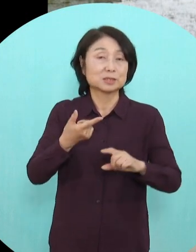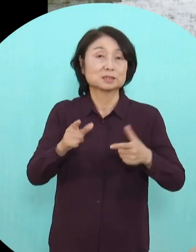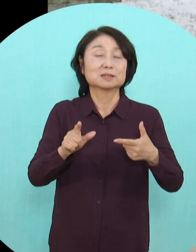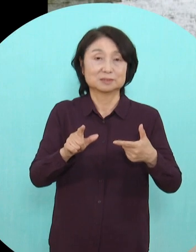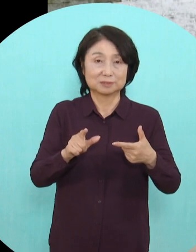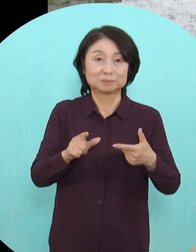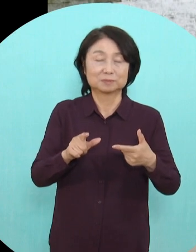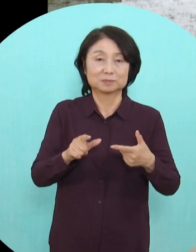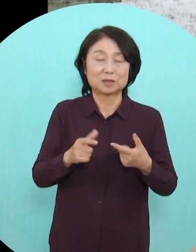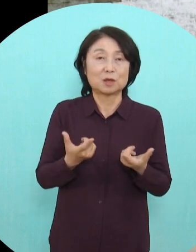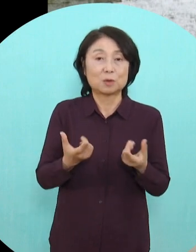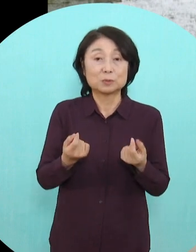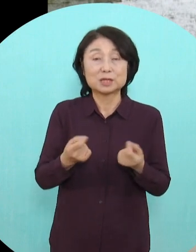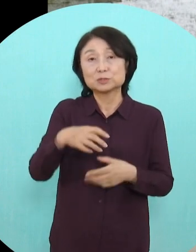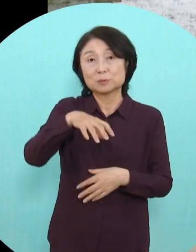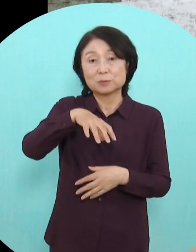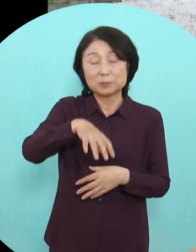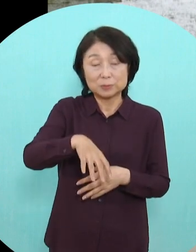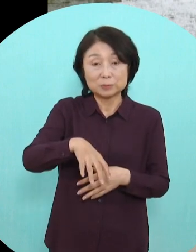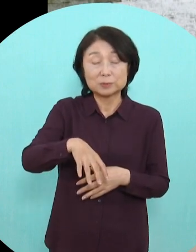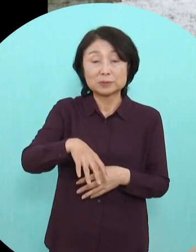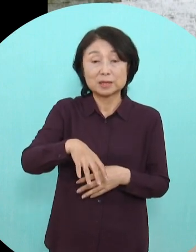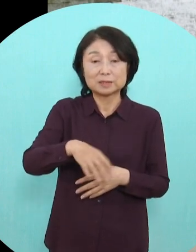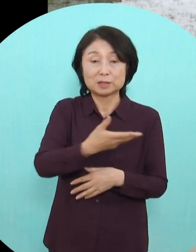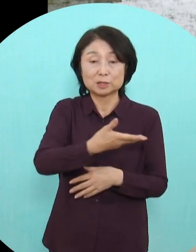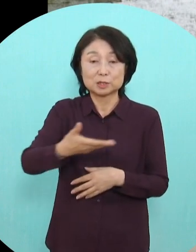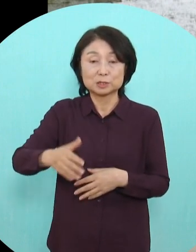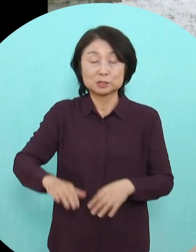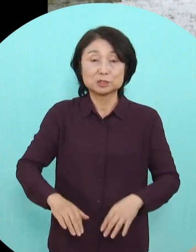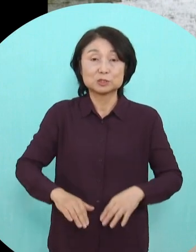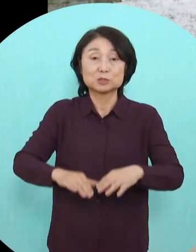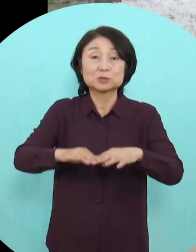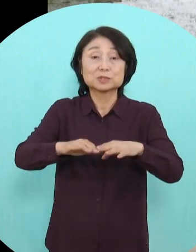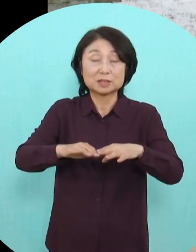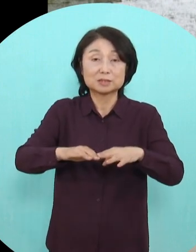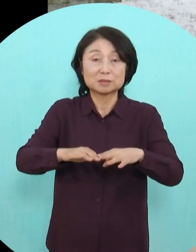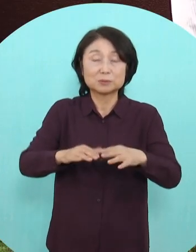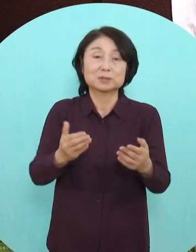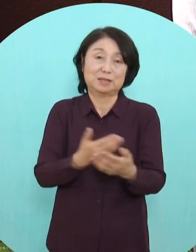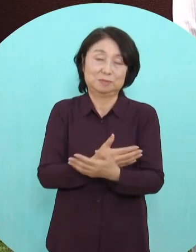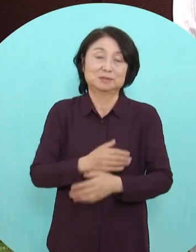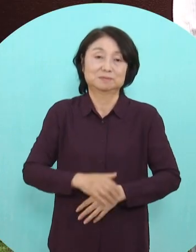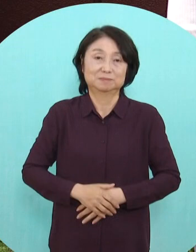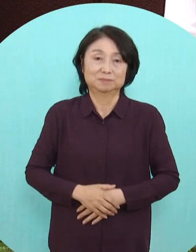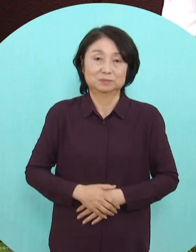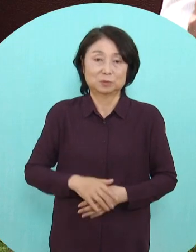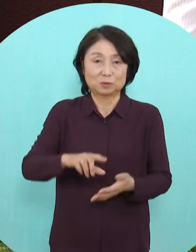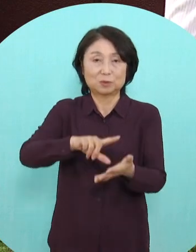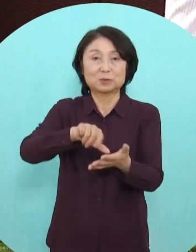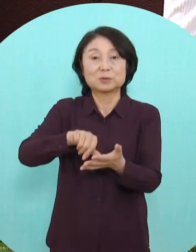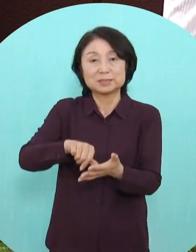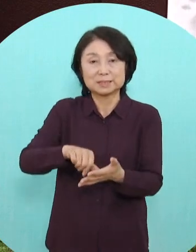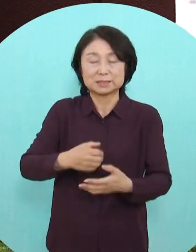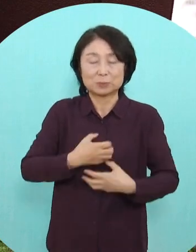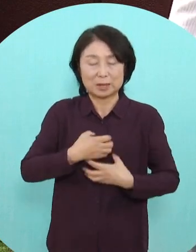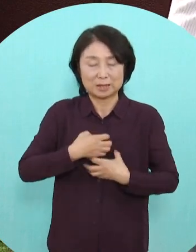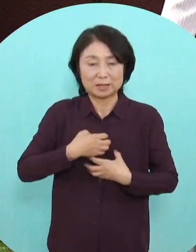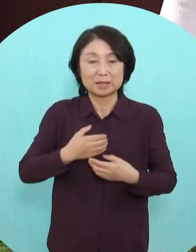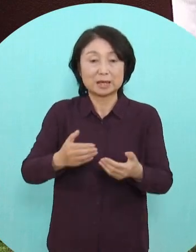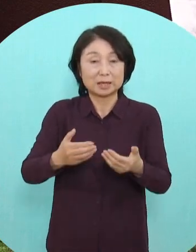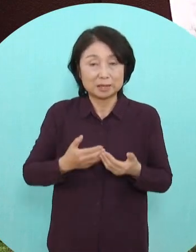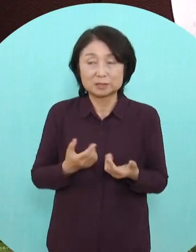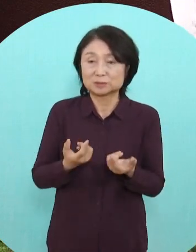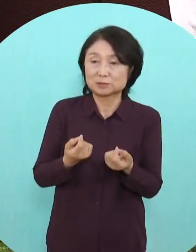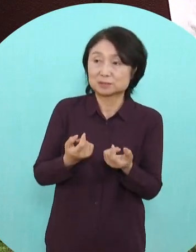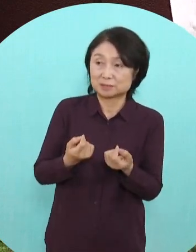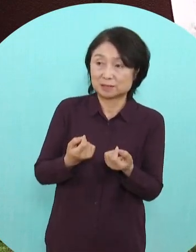けれども、はい、同じような場所でやはり浸水したということになります。 やっぱりこの辺りの地域は警戒した方が